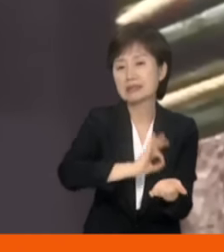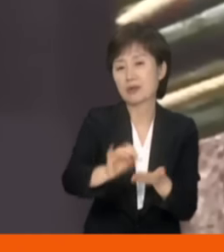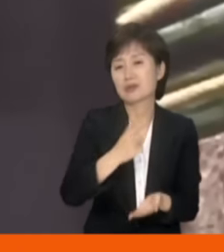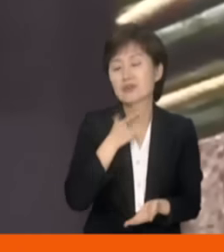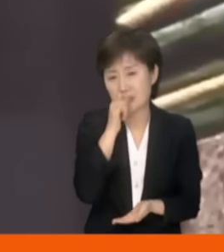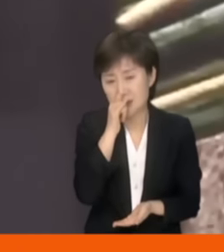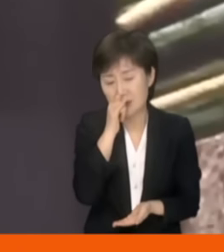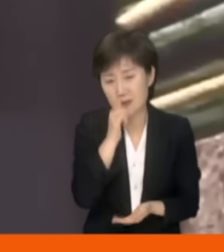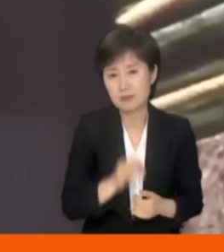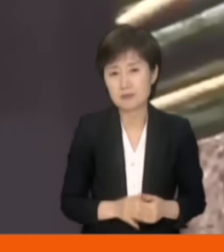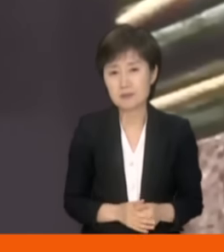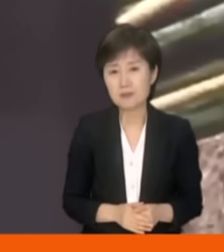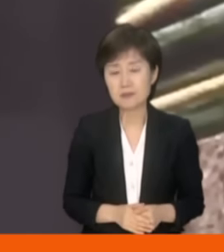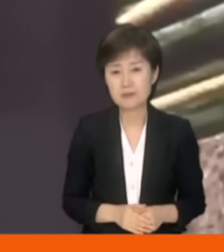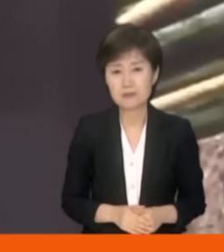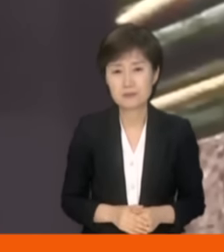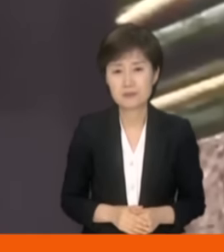이용된 것으로 알려졌습니다.